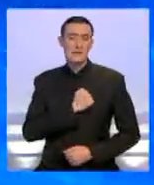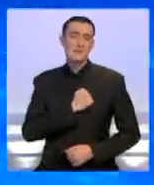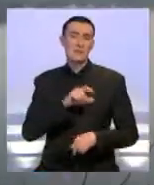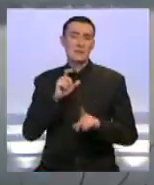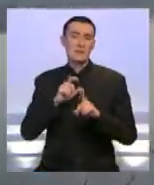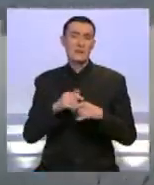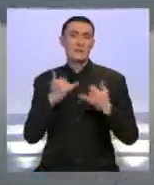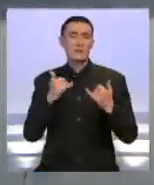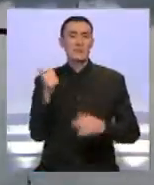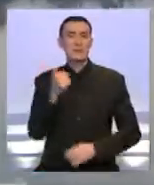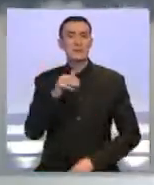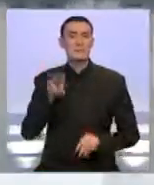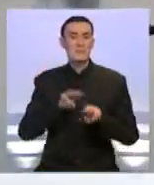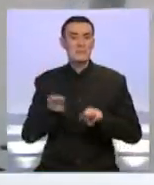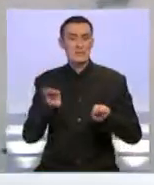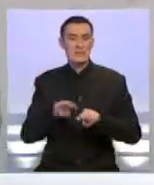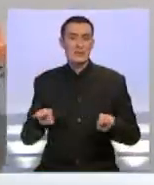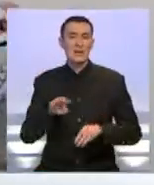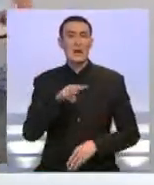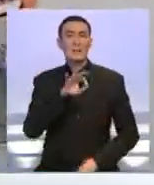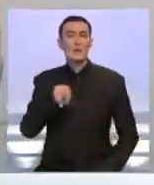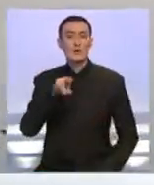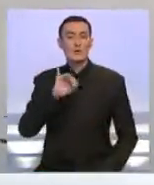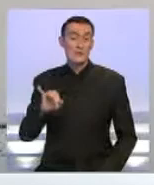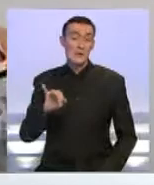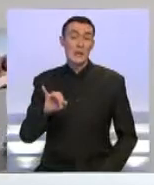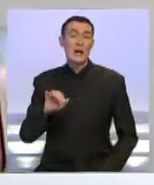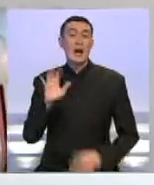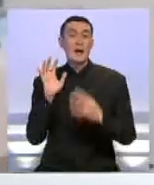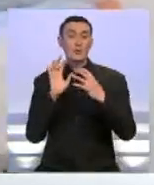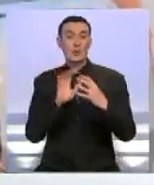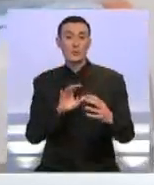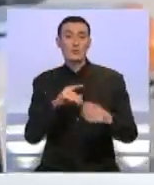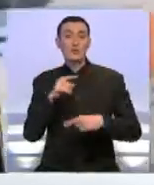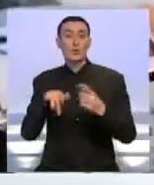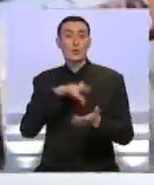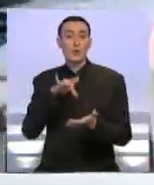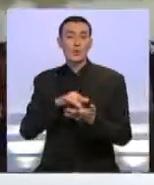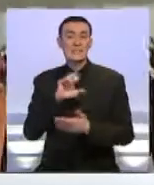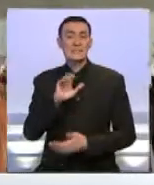уже выразил премьер-министр страны Нарендра Моди. Автобус следовал из города